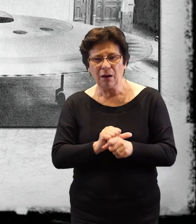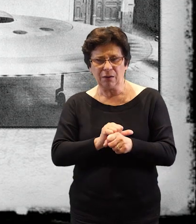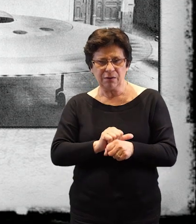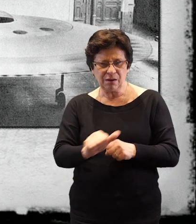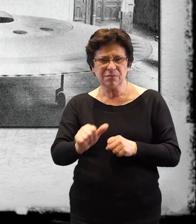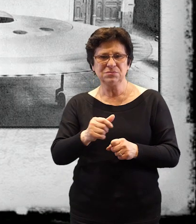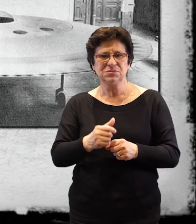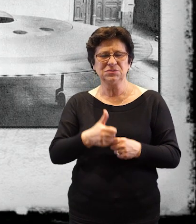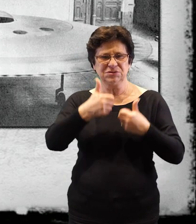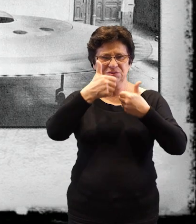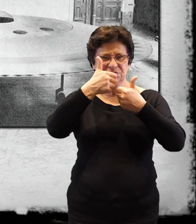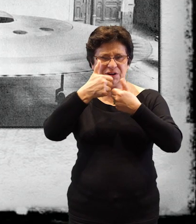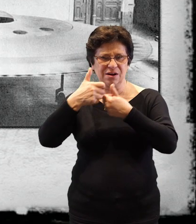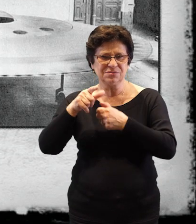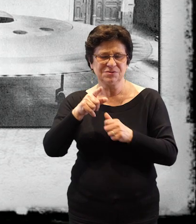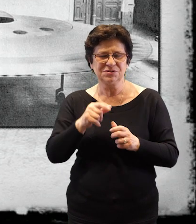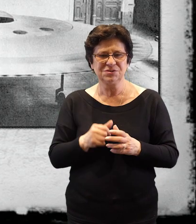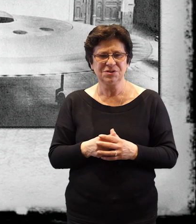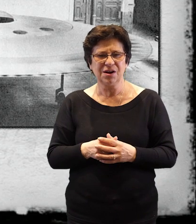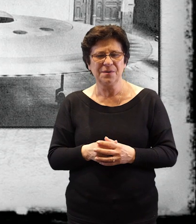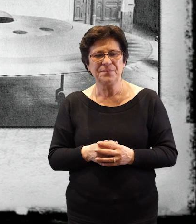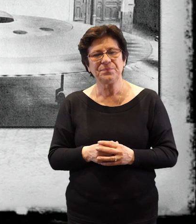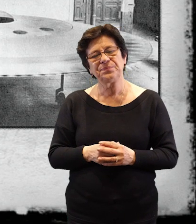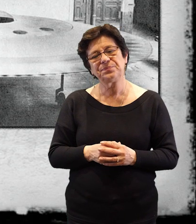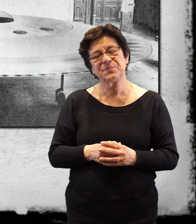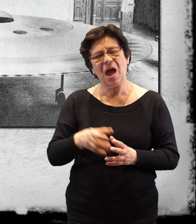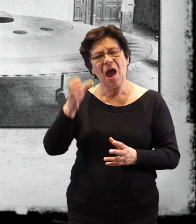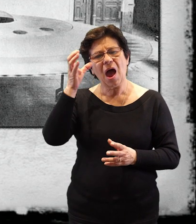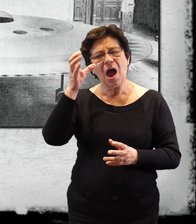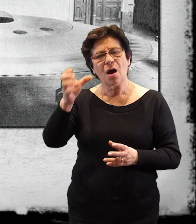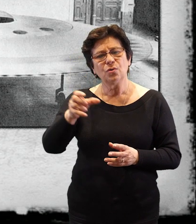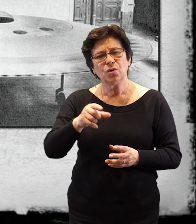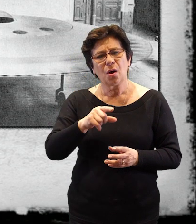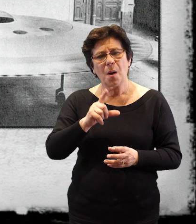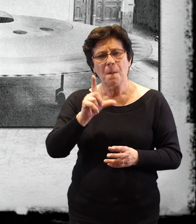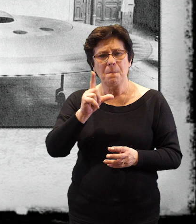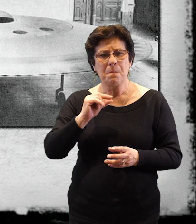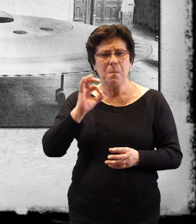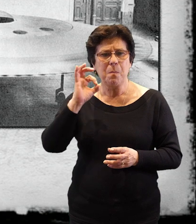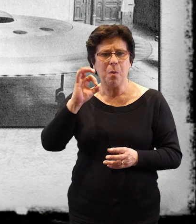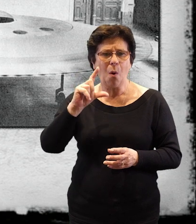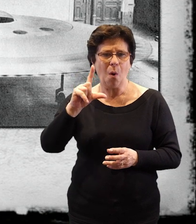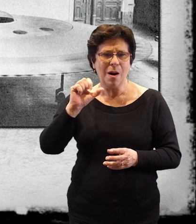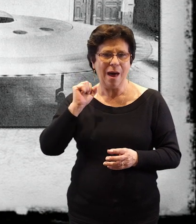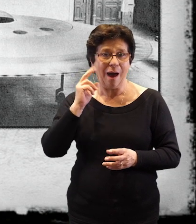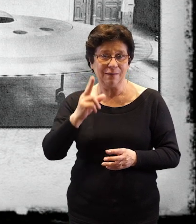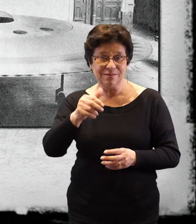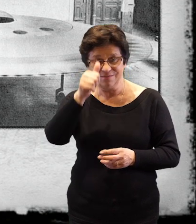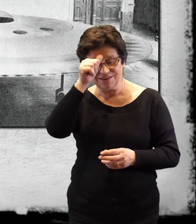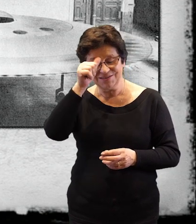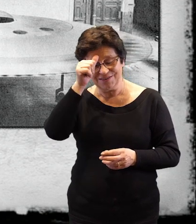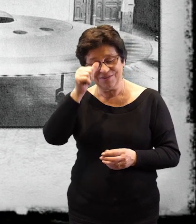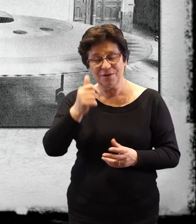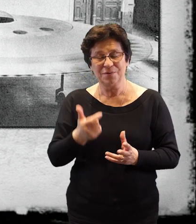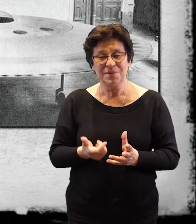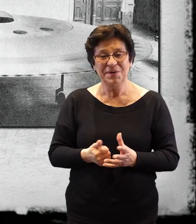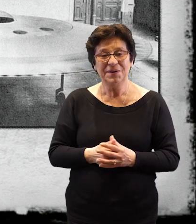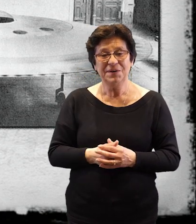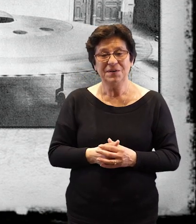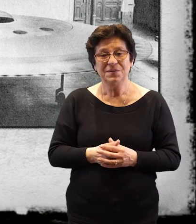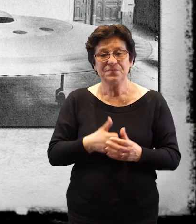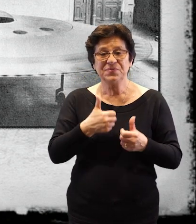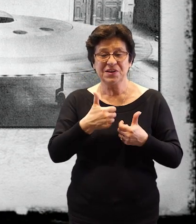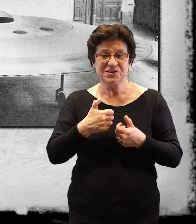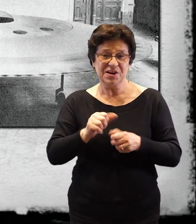No, autor, o ile dobrze pamiętam, nazywał się Polak. No tak niefortunnie dla nas. Natomiast zdjęcie,